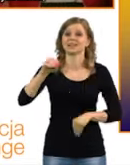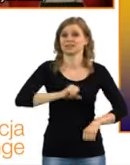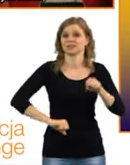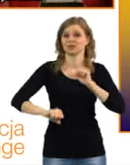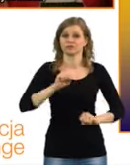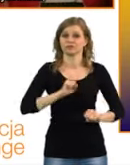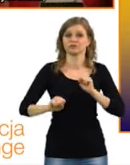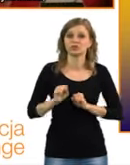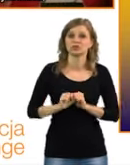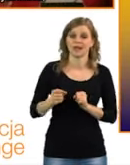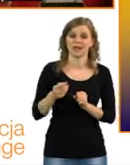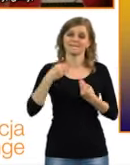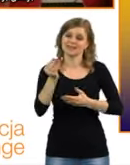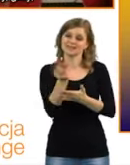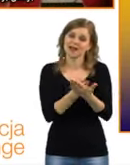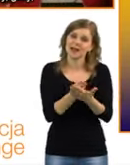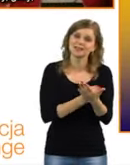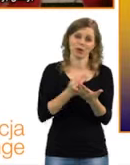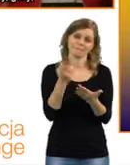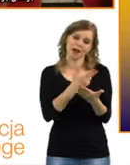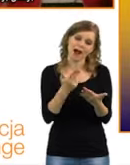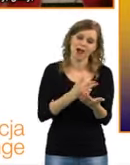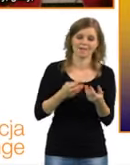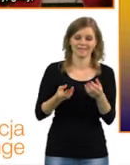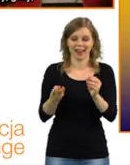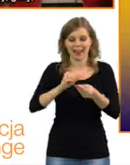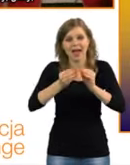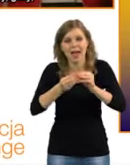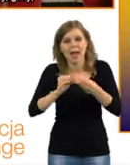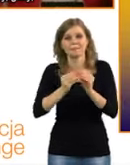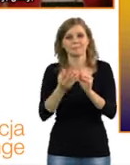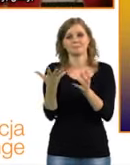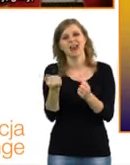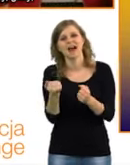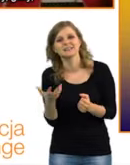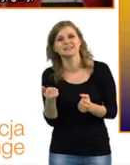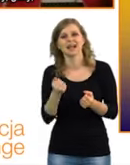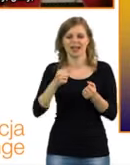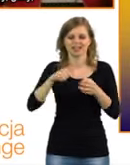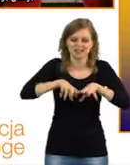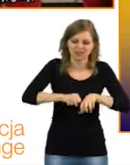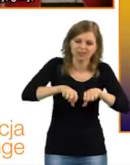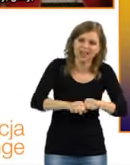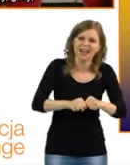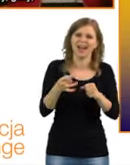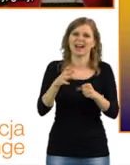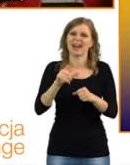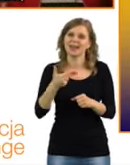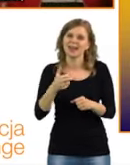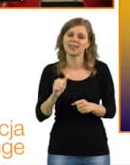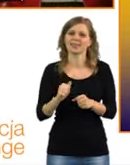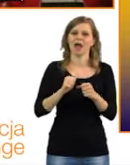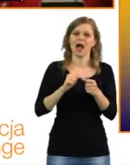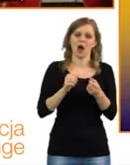więcej ćwiczeń, im więcej rysowania, malowania, lepienia z plasteliny, ciastoliny,